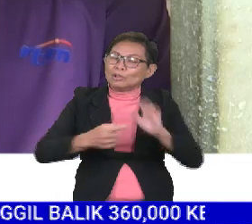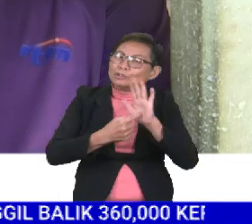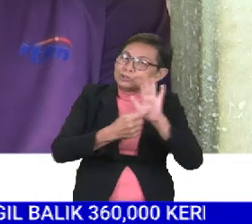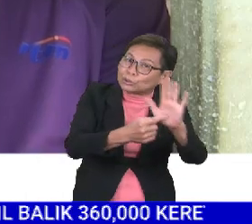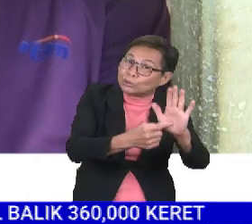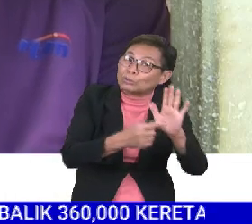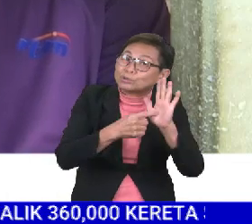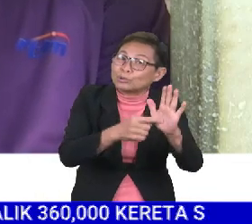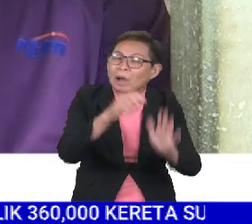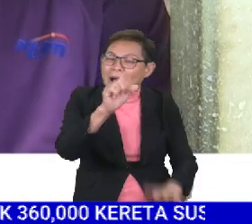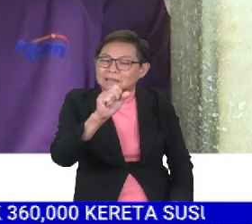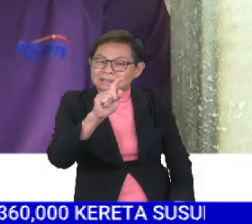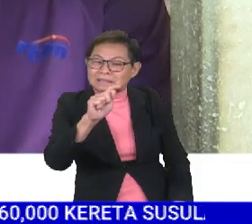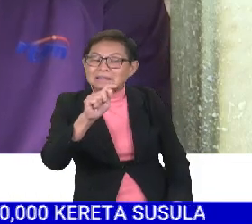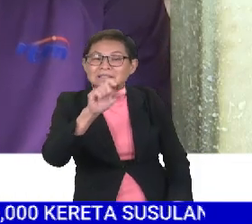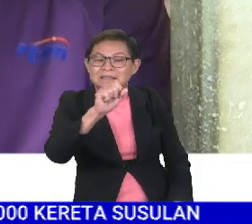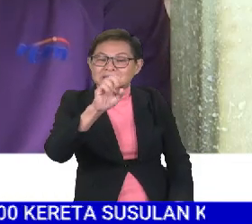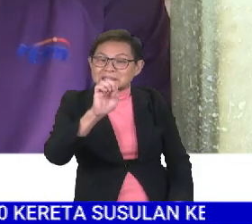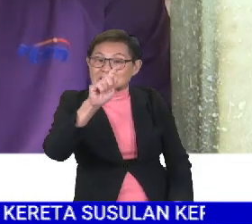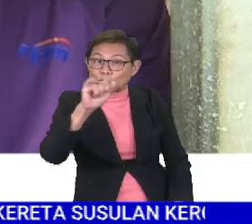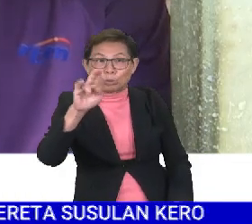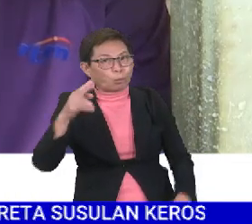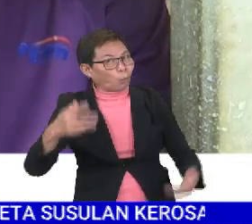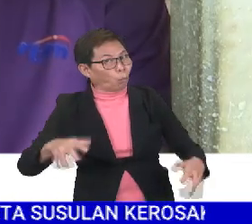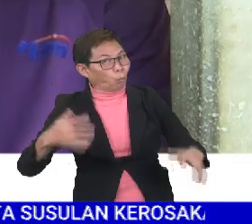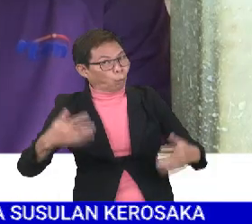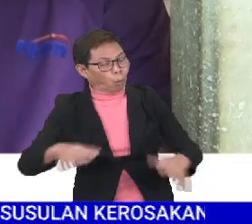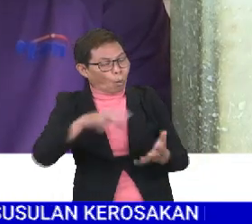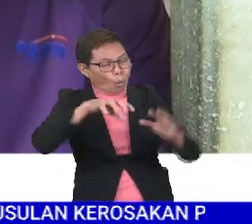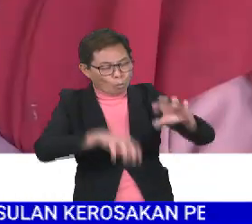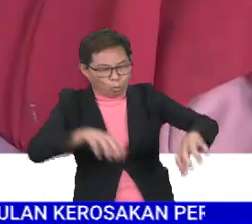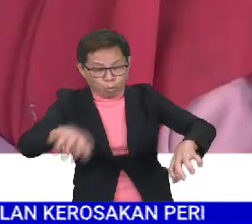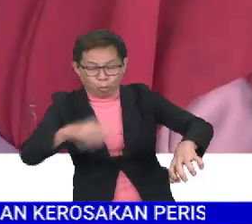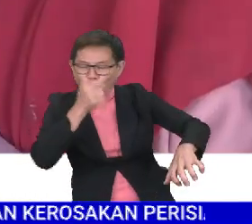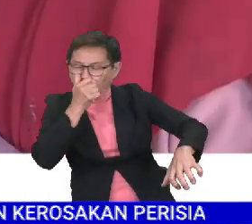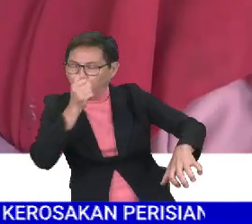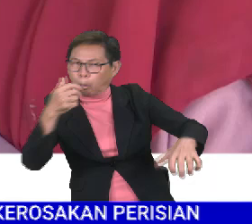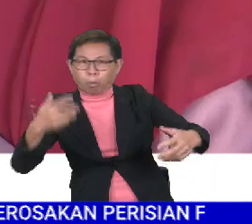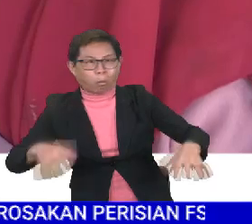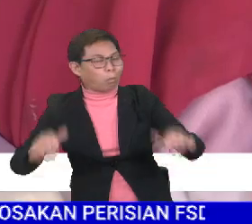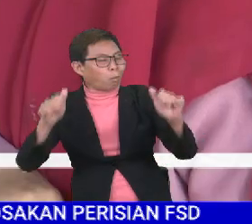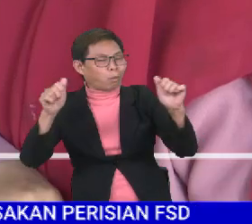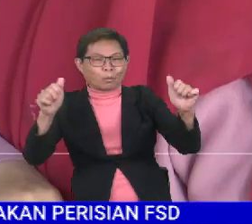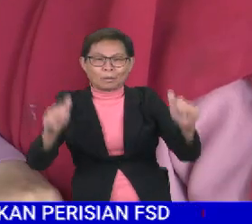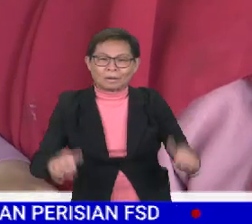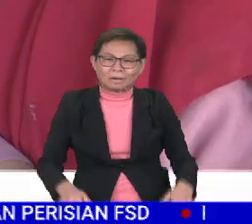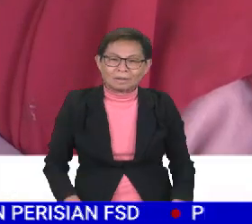paparan bahawa di Setiu ini juga tidak kurang hebatnya lokasi-lokasi yang menarik. Sangat gembiralah